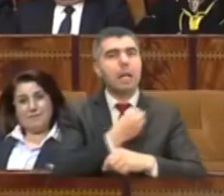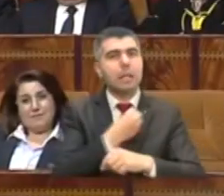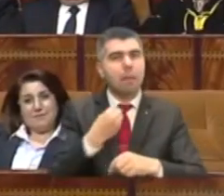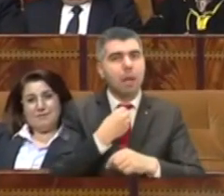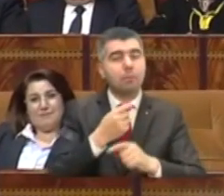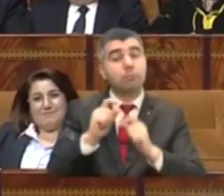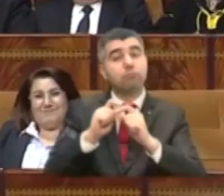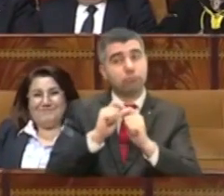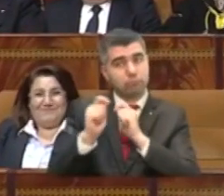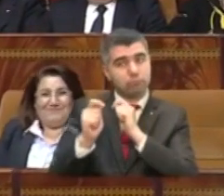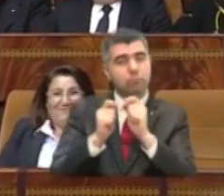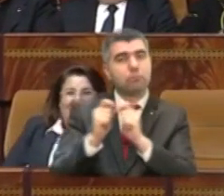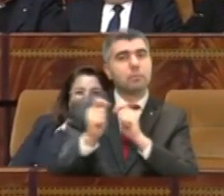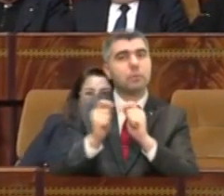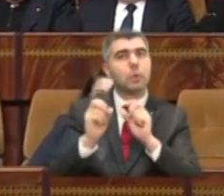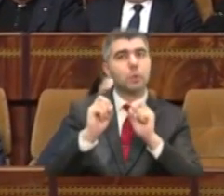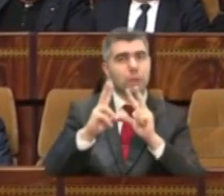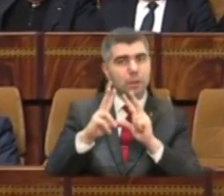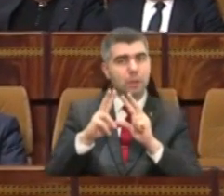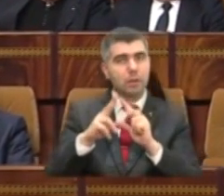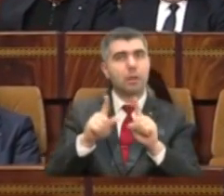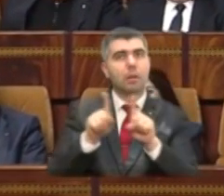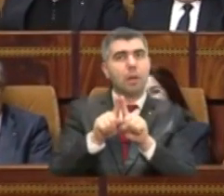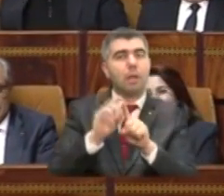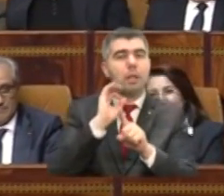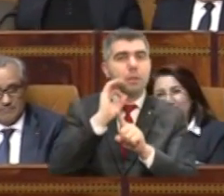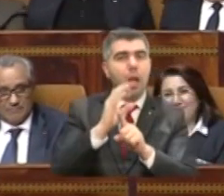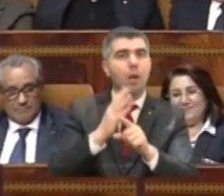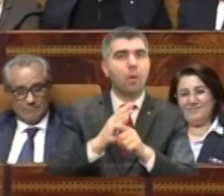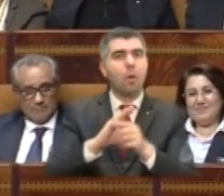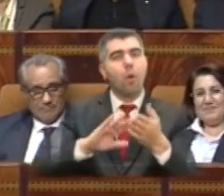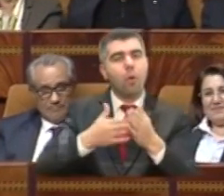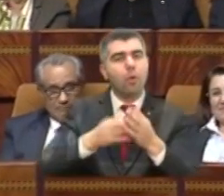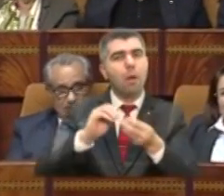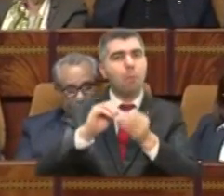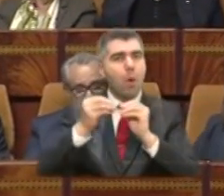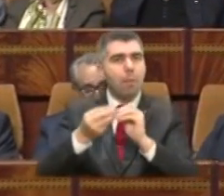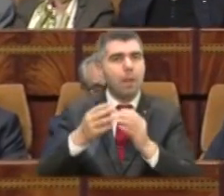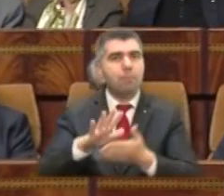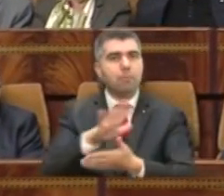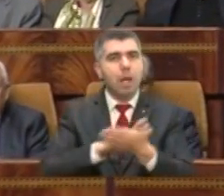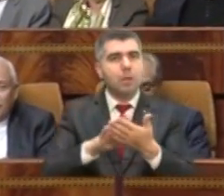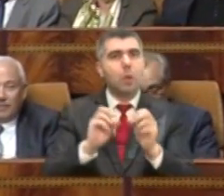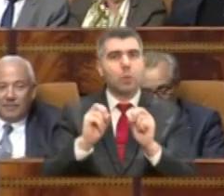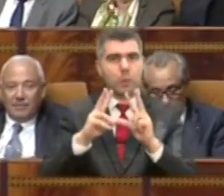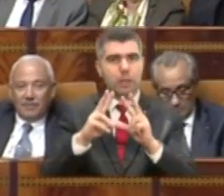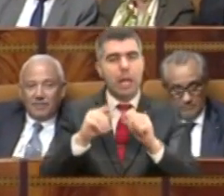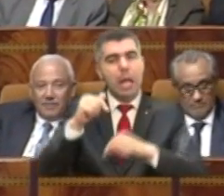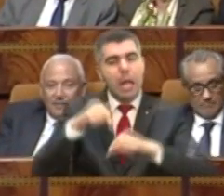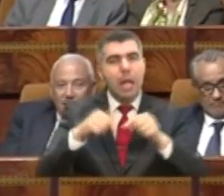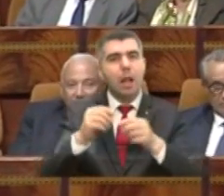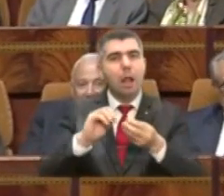وذكرنا في الموضوع والمواضيع اللي كتمهم كاين اشكالات. صحيح المنظومه الصحيه